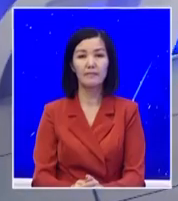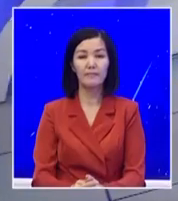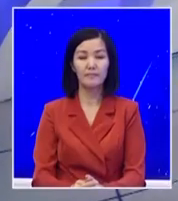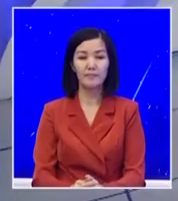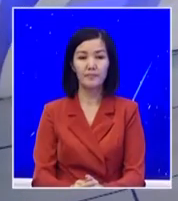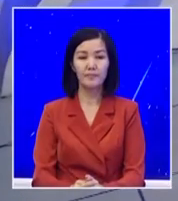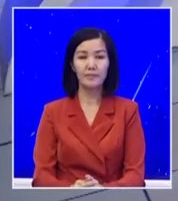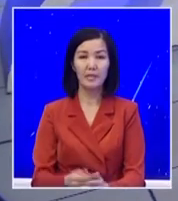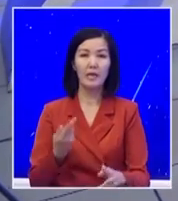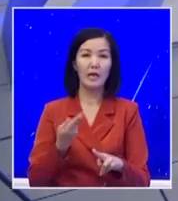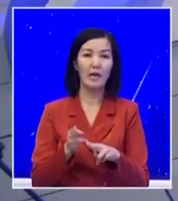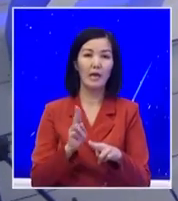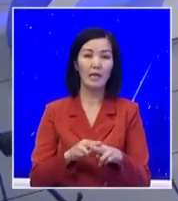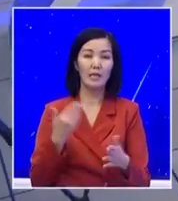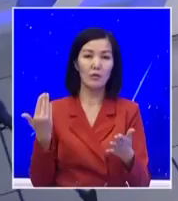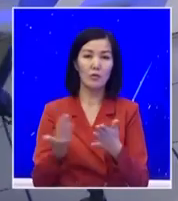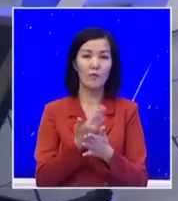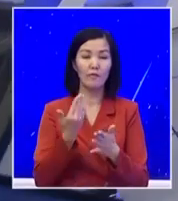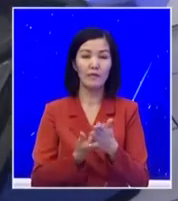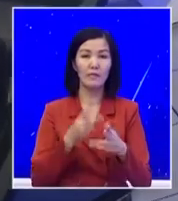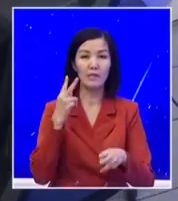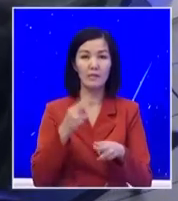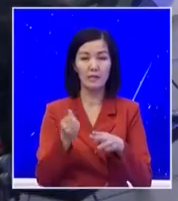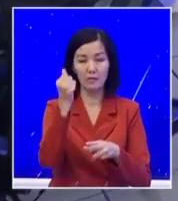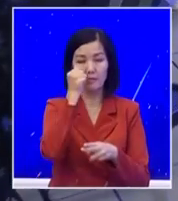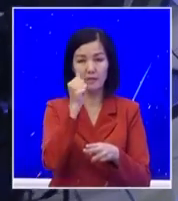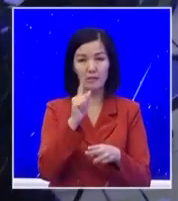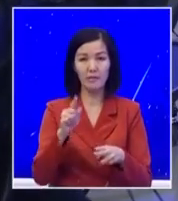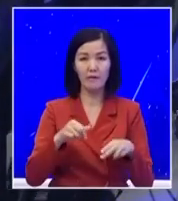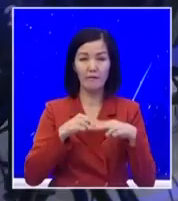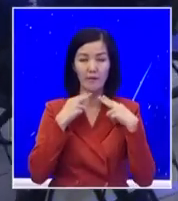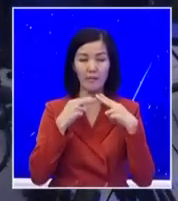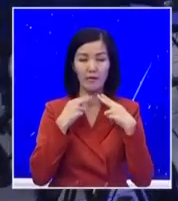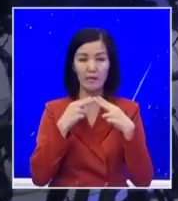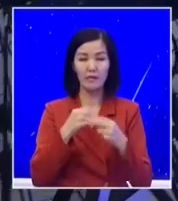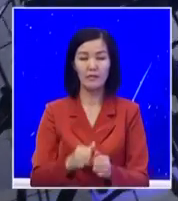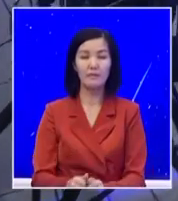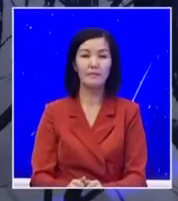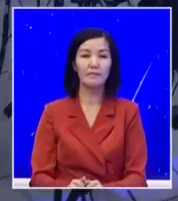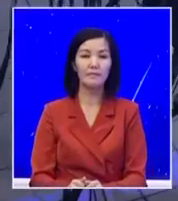Это была вся информация к этому часу. Спасибо за внимание. Хороших вам выходных. До свидания.